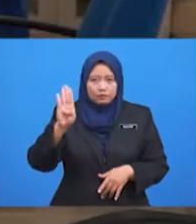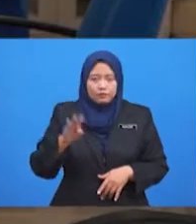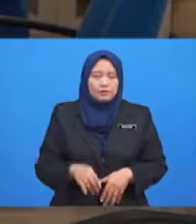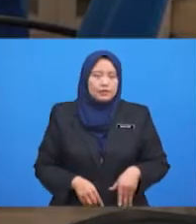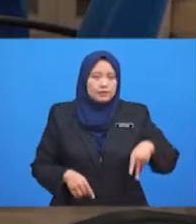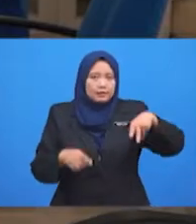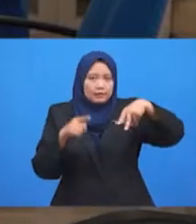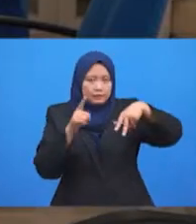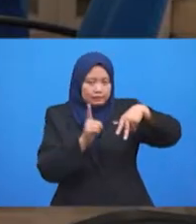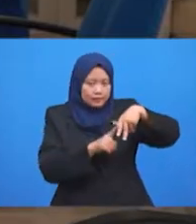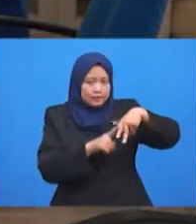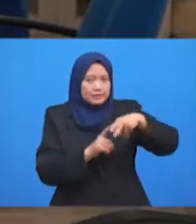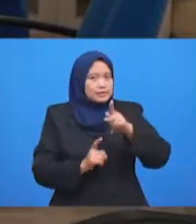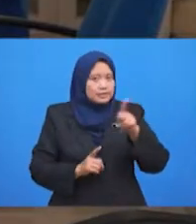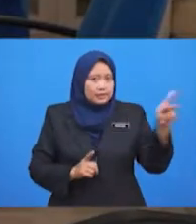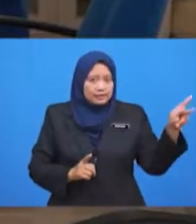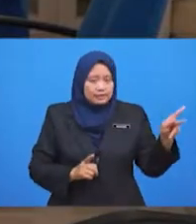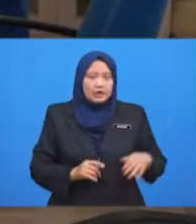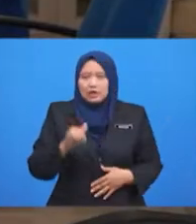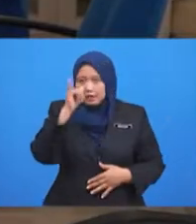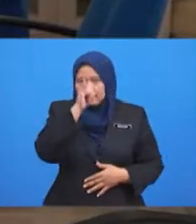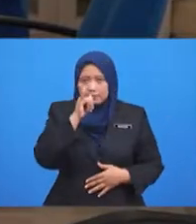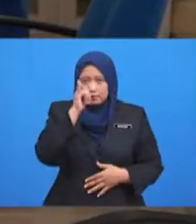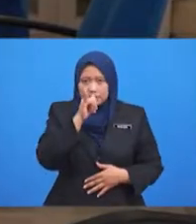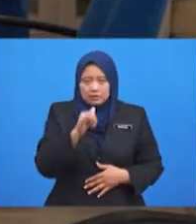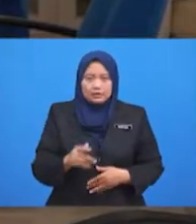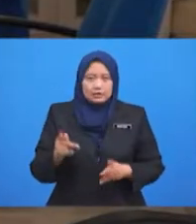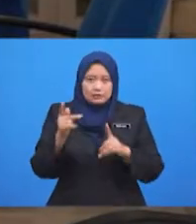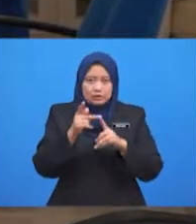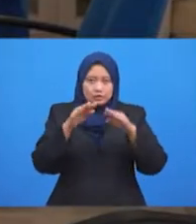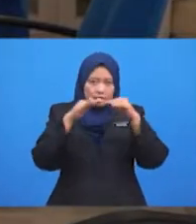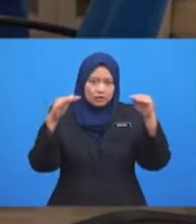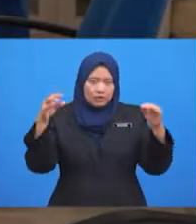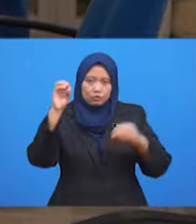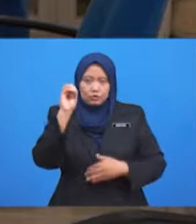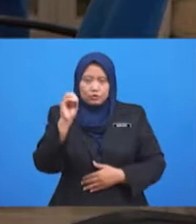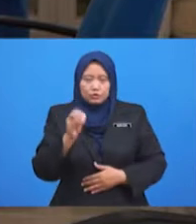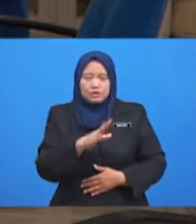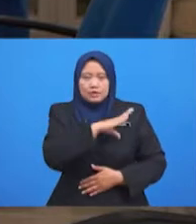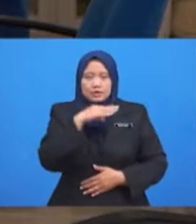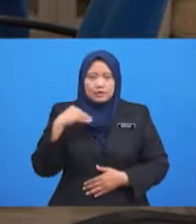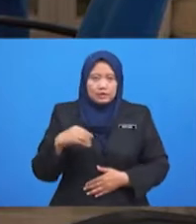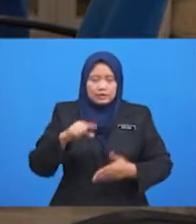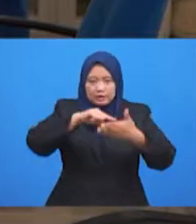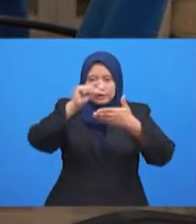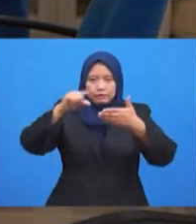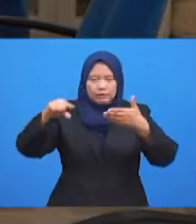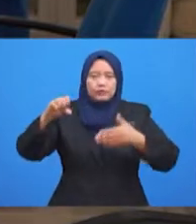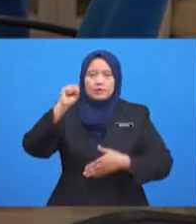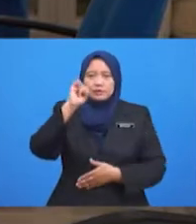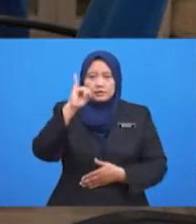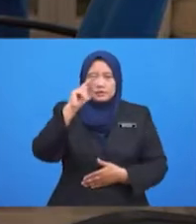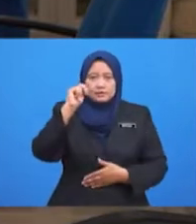kiri tetapi pastikan intensiti mesin kepada tahap kosong dan gelombang sain iaitu